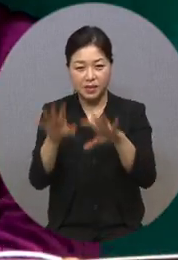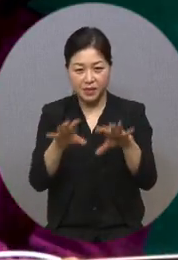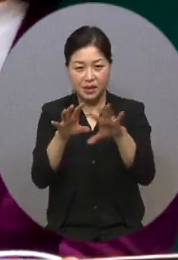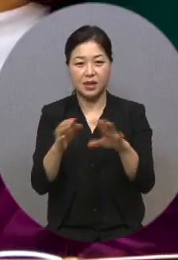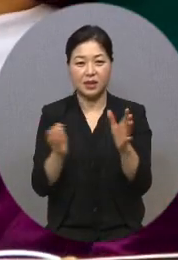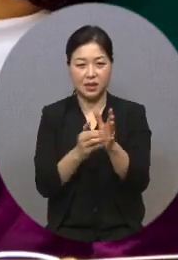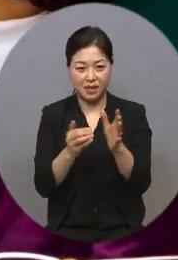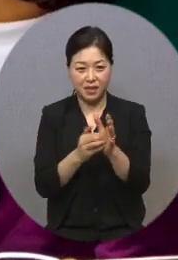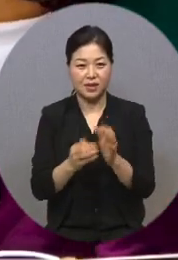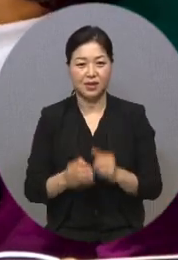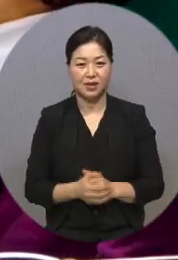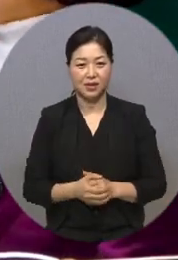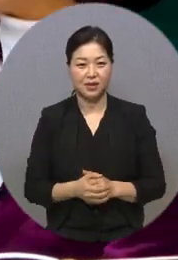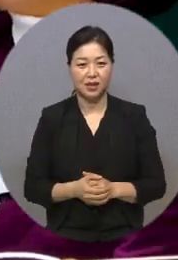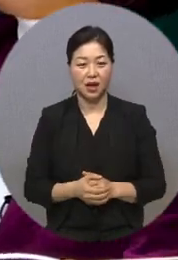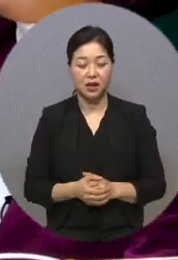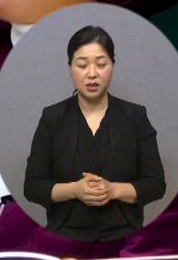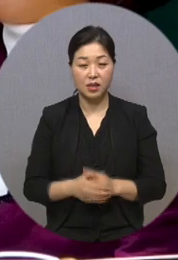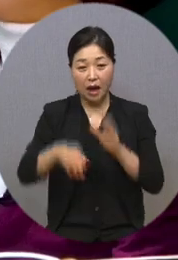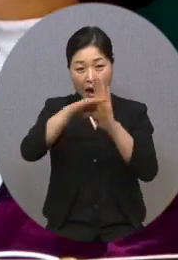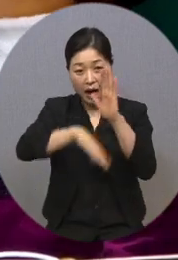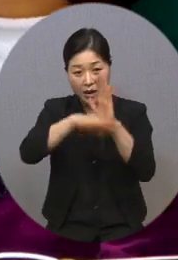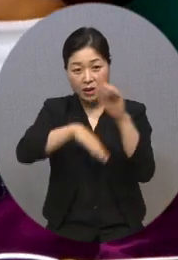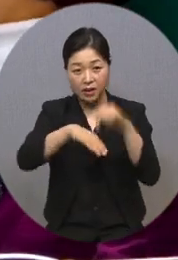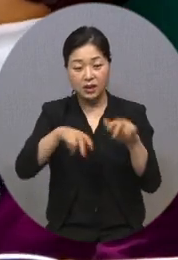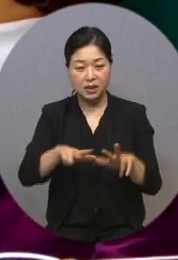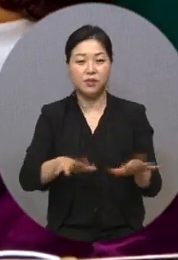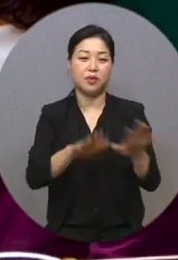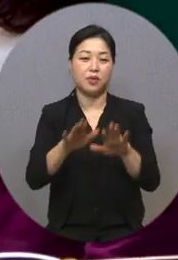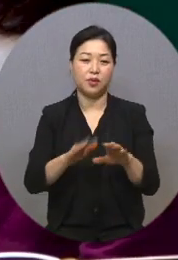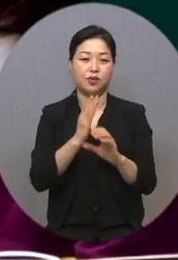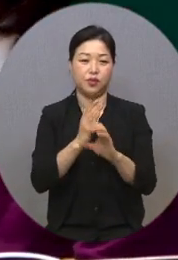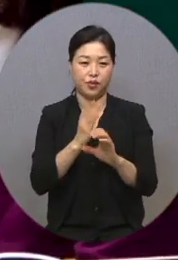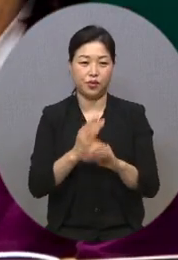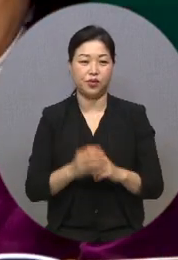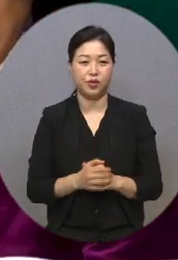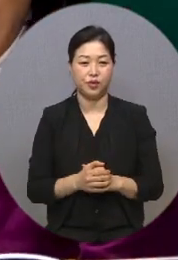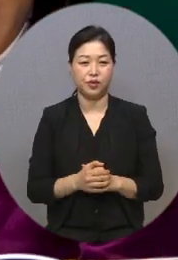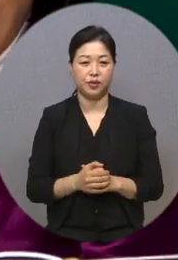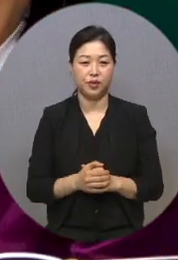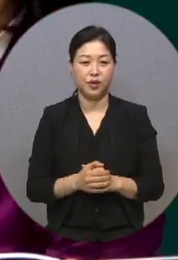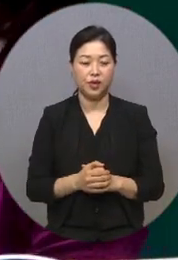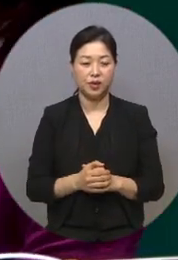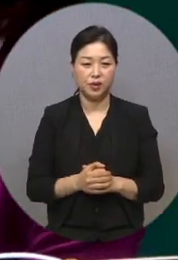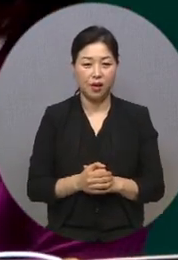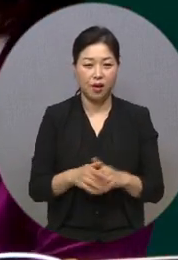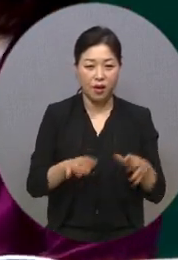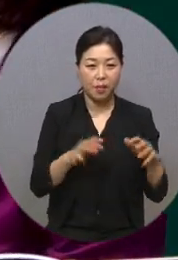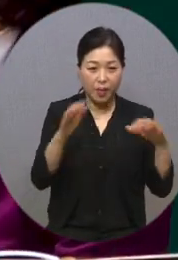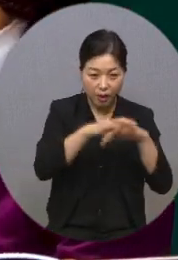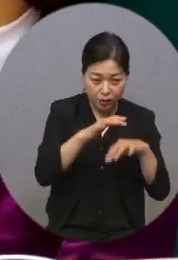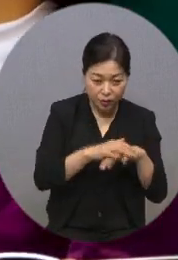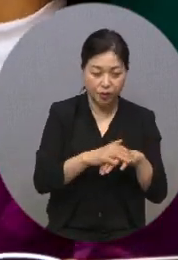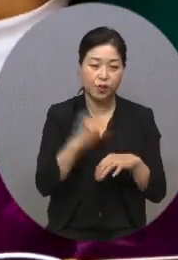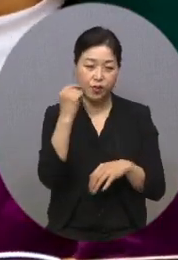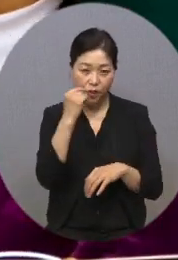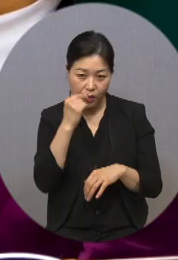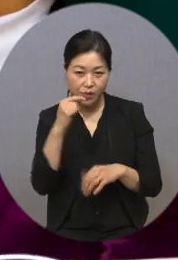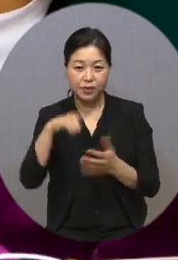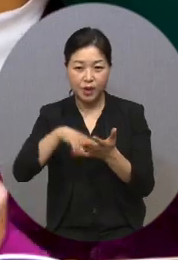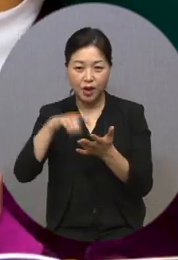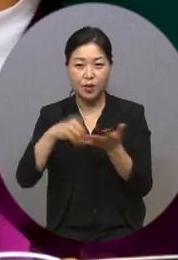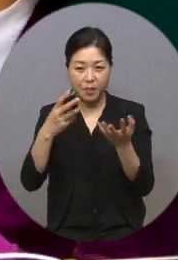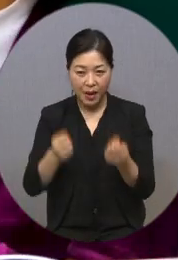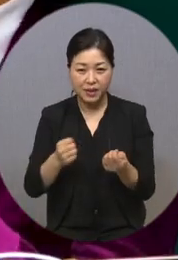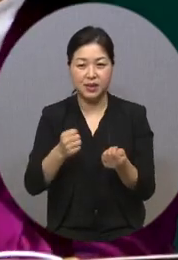아 이게 남도 쪽은 아직 김장철입니다. 아 그래요? 예. 네. 지금 김장, 소금, 네? 새우 뭐 이런 것이 많이 지금 네. 하고